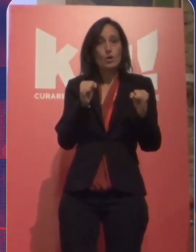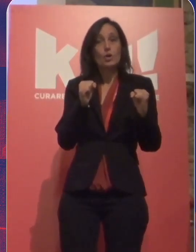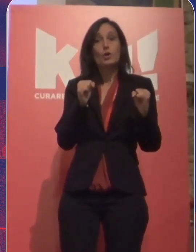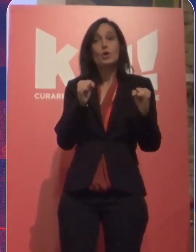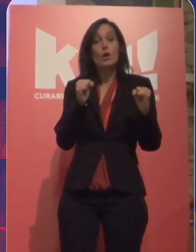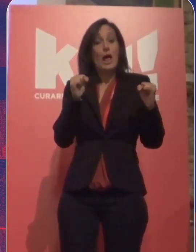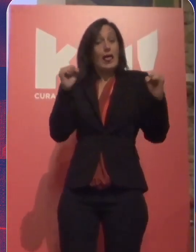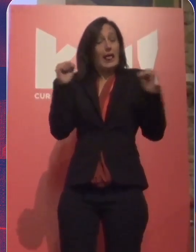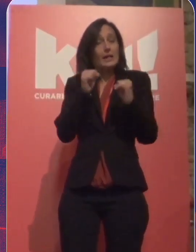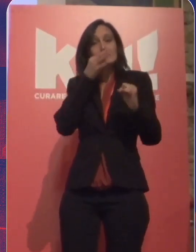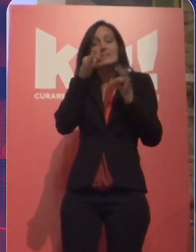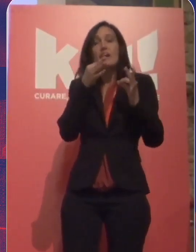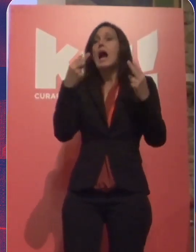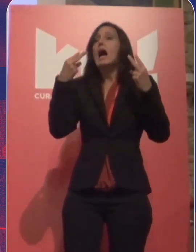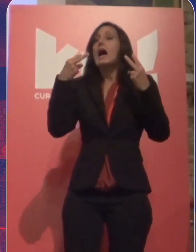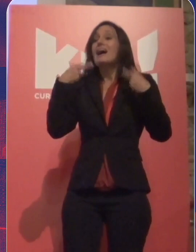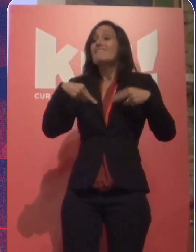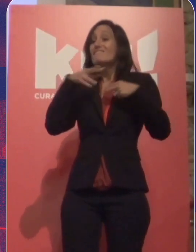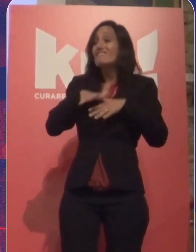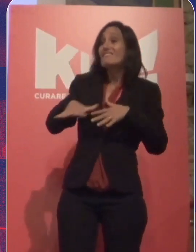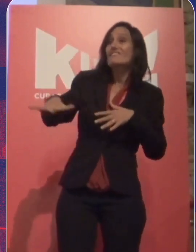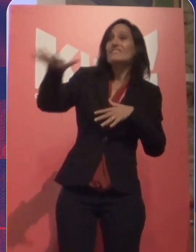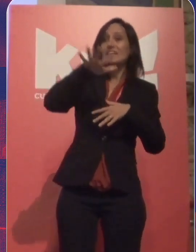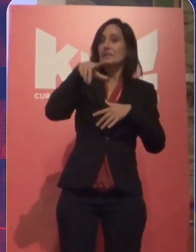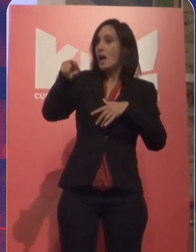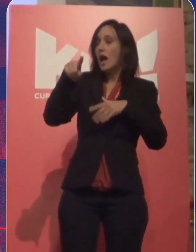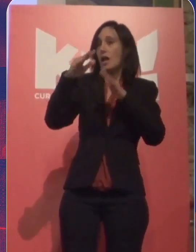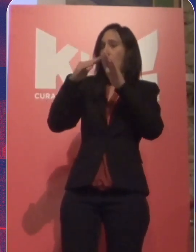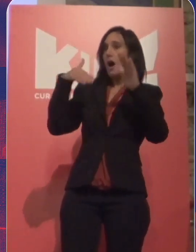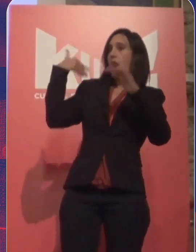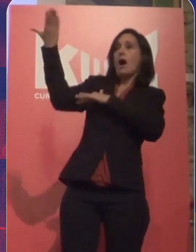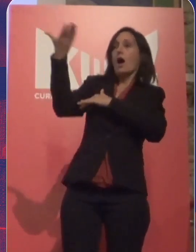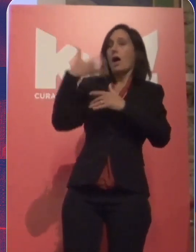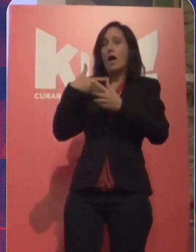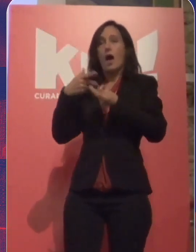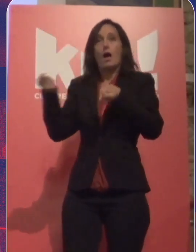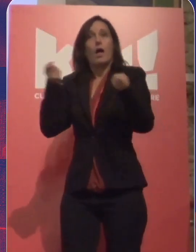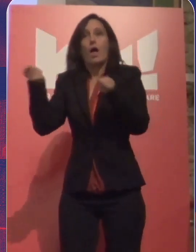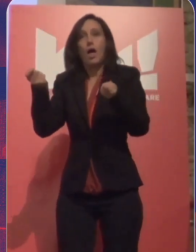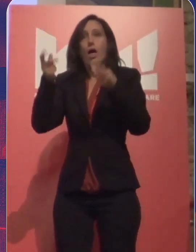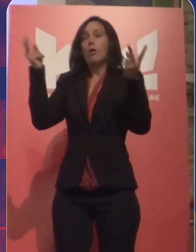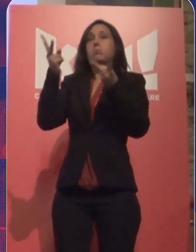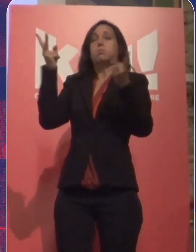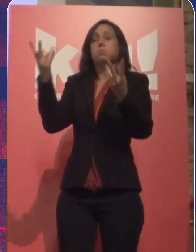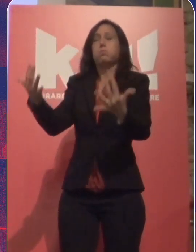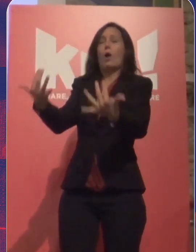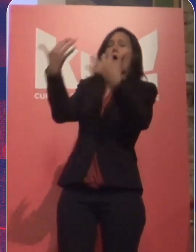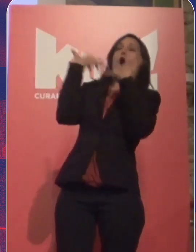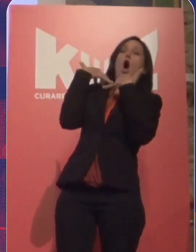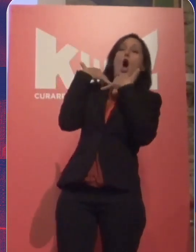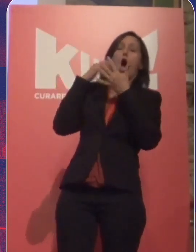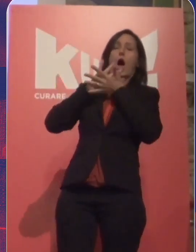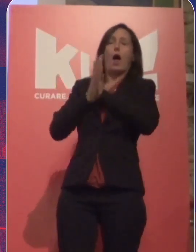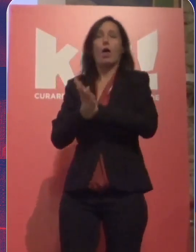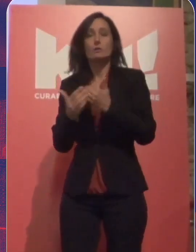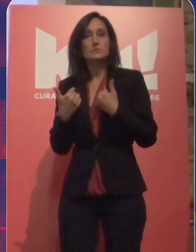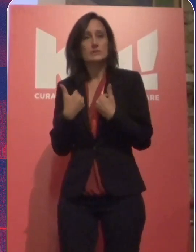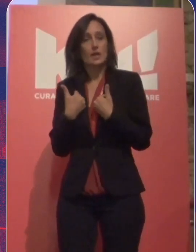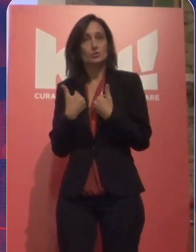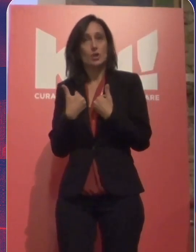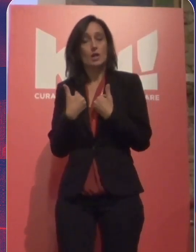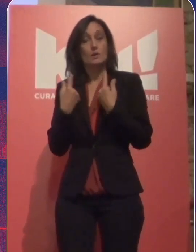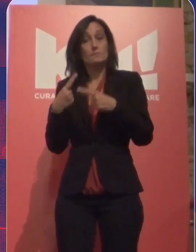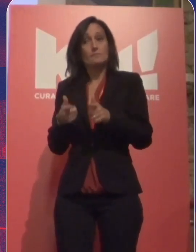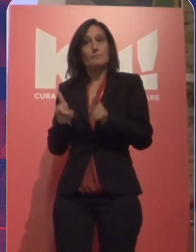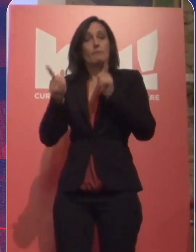di un eccesso che io non riesco a governare che mi travolge che mi travolge e mi rende come accade nei